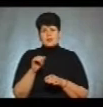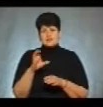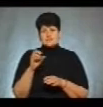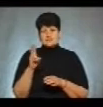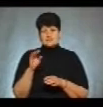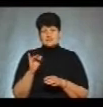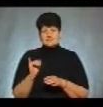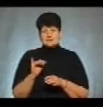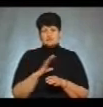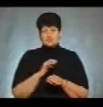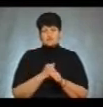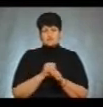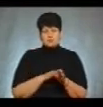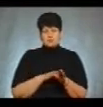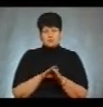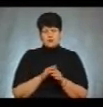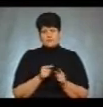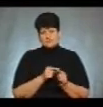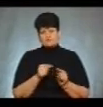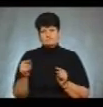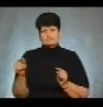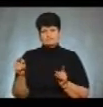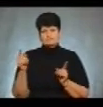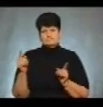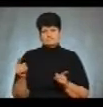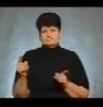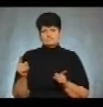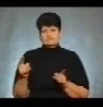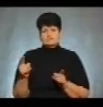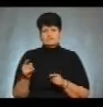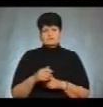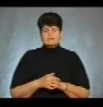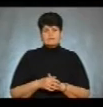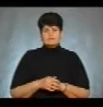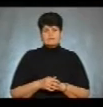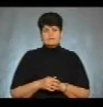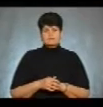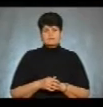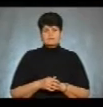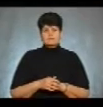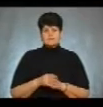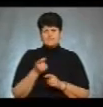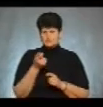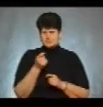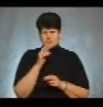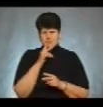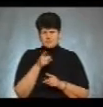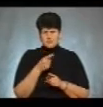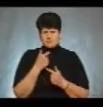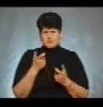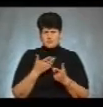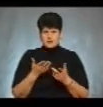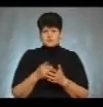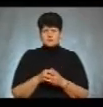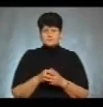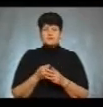зроблена повноцінним метражем, а не була дроблена по 40 метрів. Тут у вас трошки недостовірна інформація, так